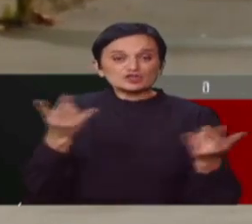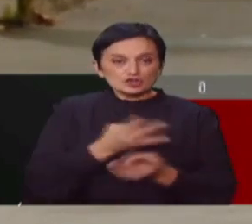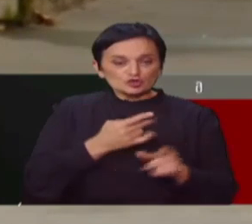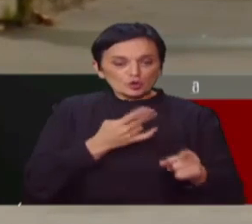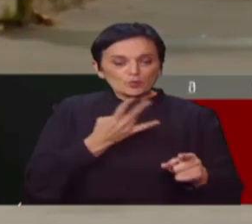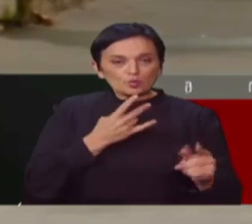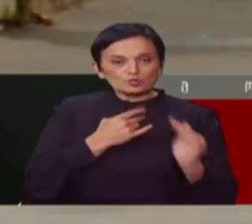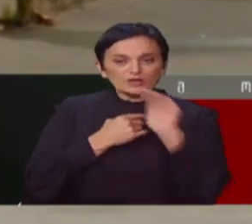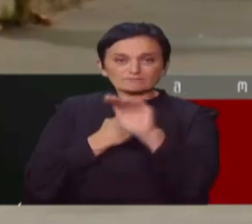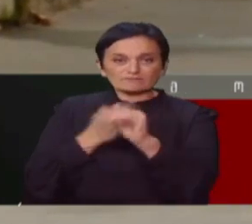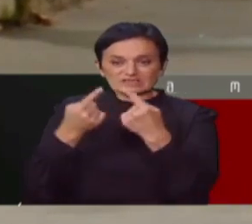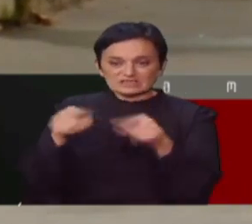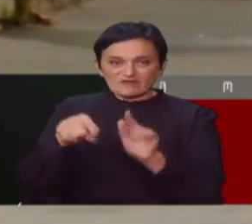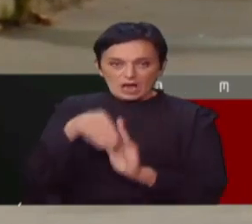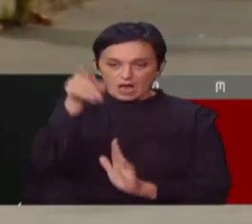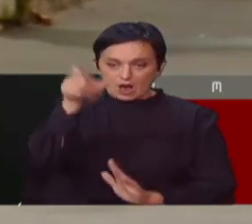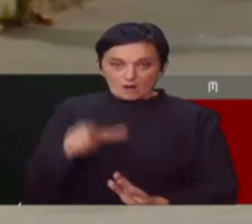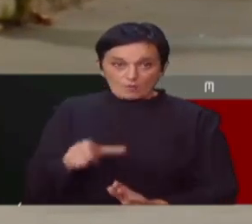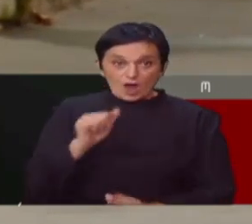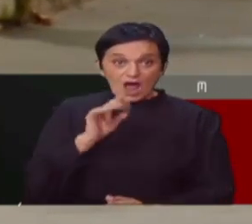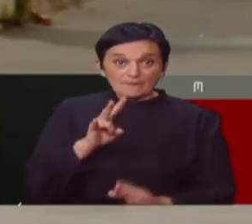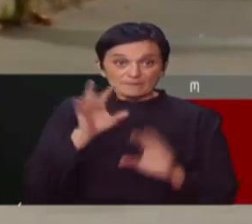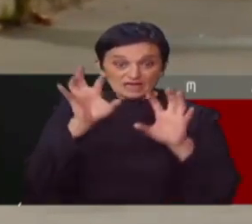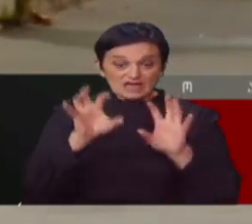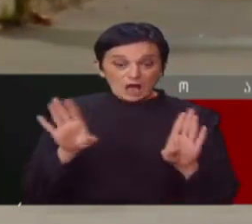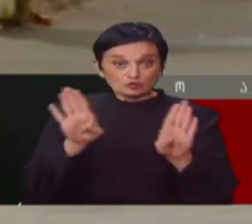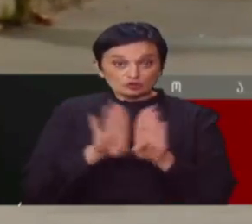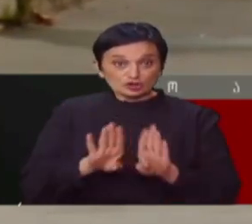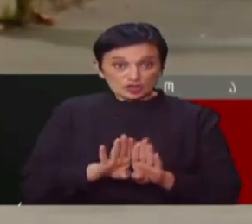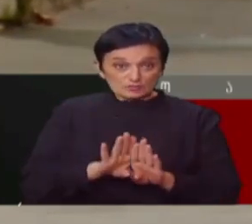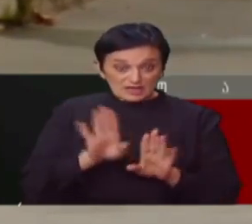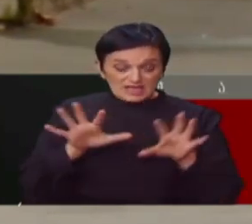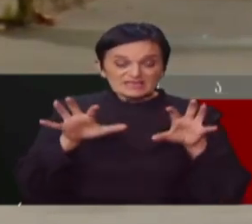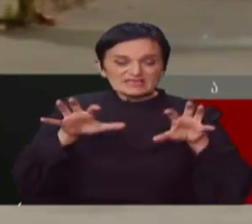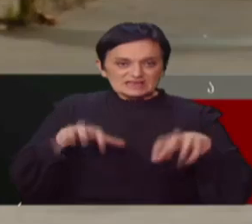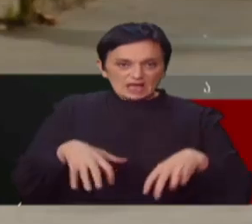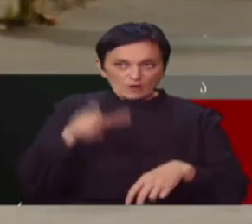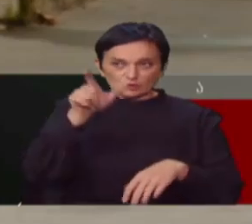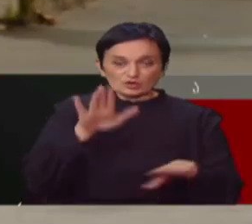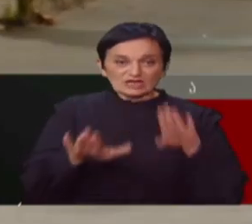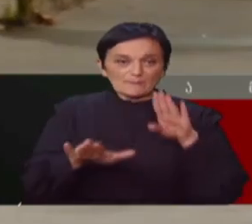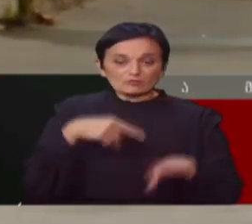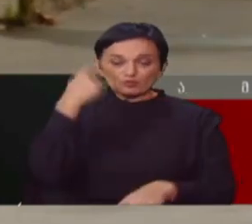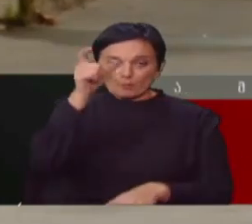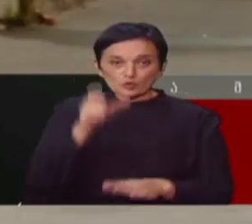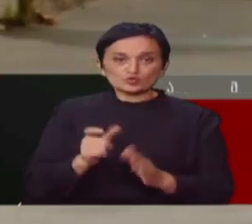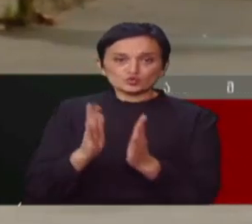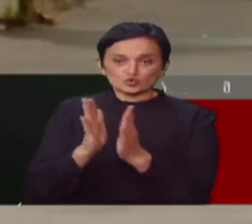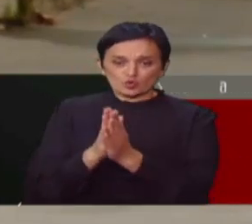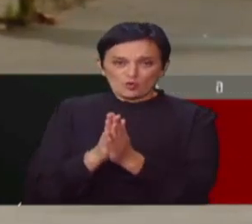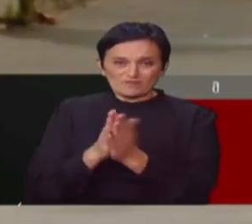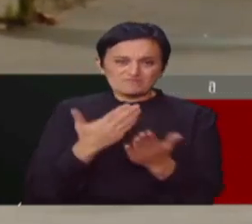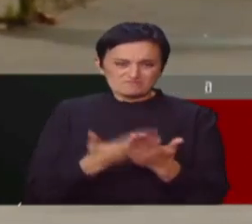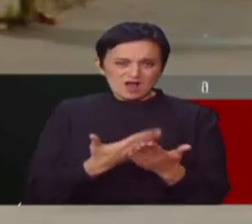უნდა მიმართოს სხვა ამომრჩეველს, ან თუ მან კანონის შესაბამისად არ მისცეს, მიმართავს თავმჯდომარეს, ხელმძღვანელ პირსნობს, თხოვს, რომ